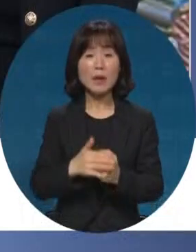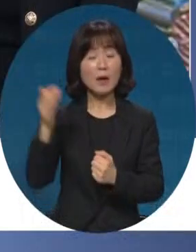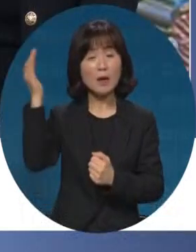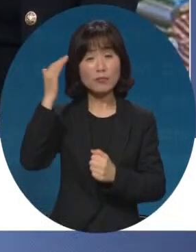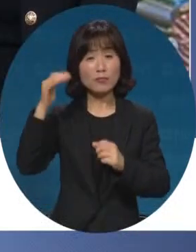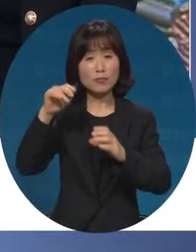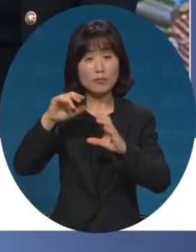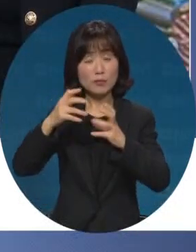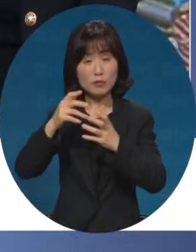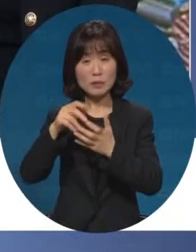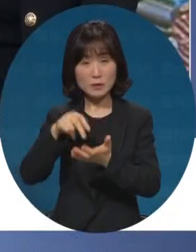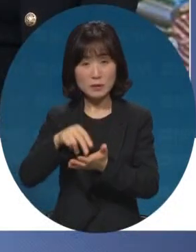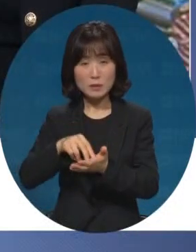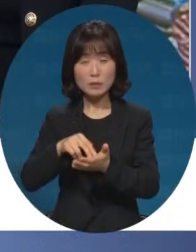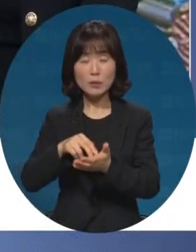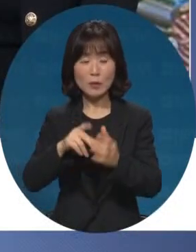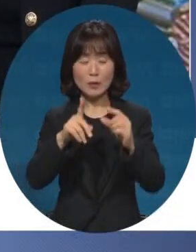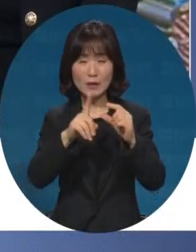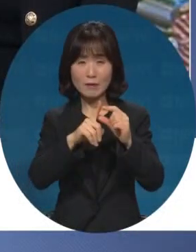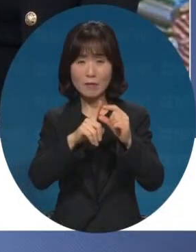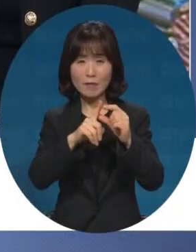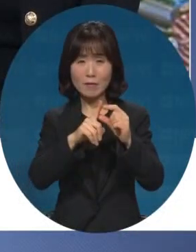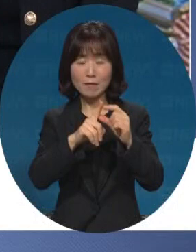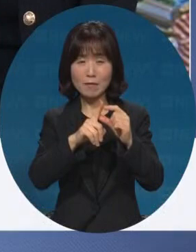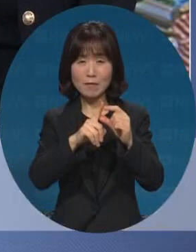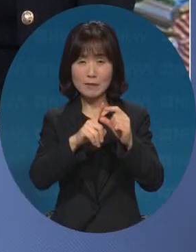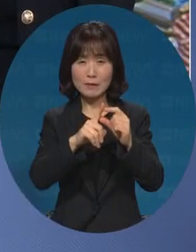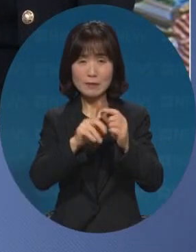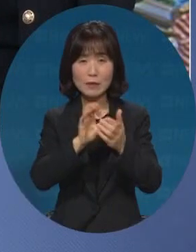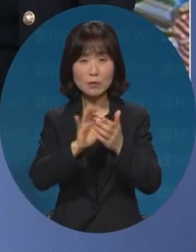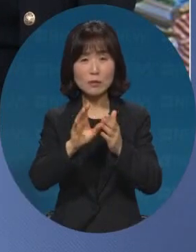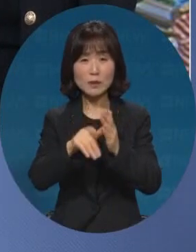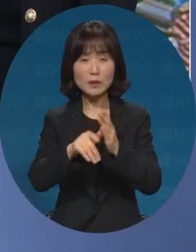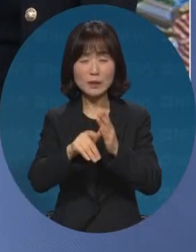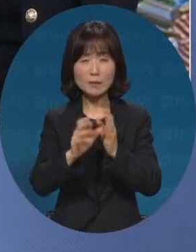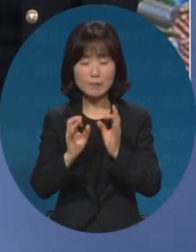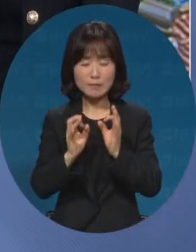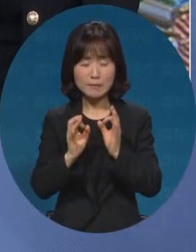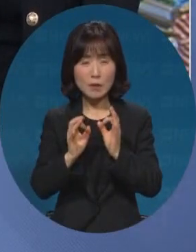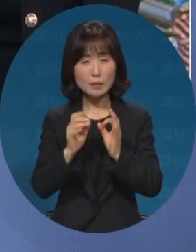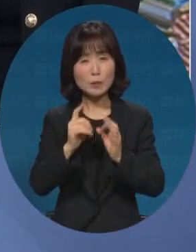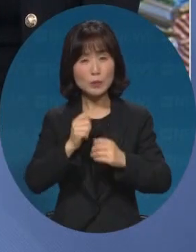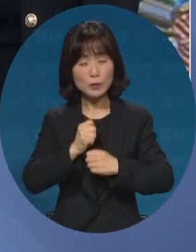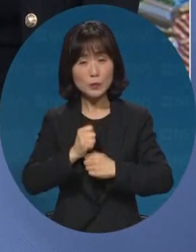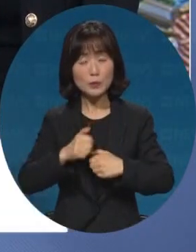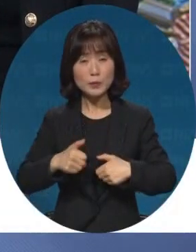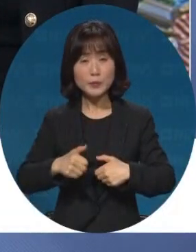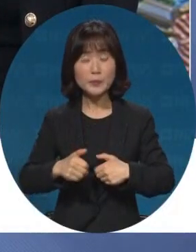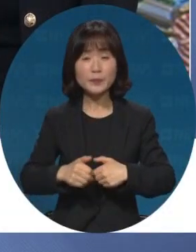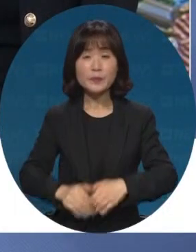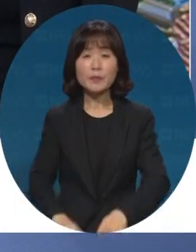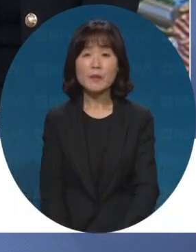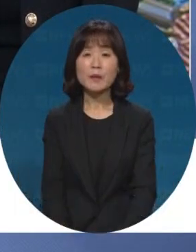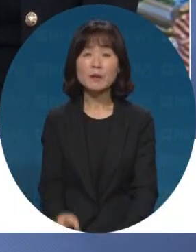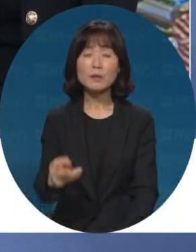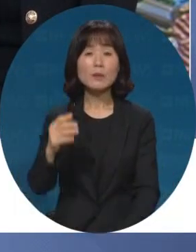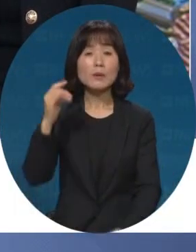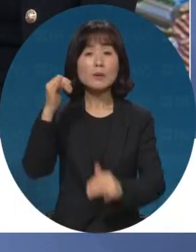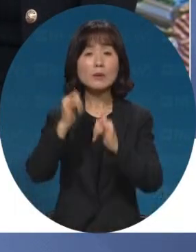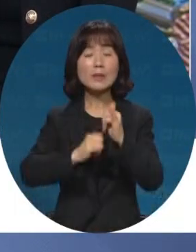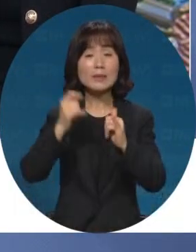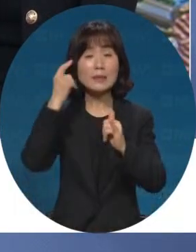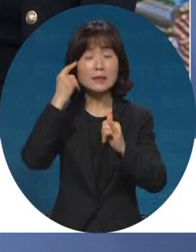사용하는데 주 매우 그 심혈을 기울여야 된다고 생각을 하고요네 그리고 역사 인식에 대한 차이는